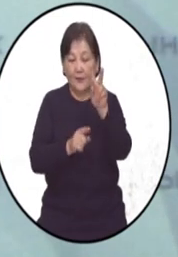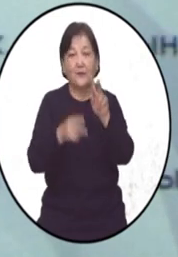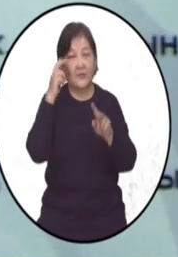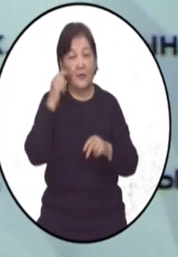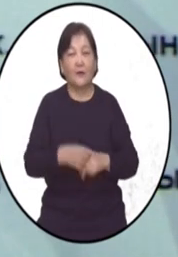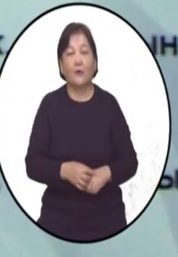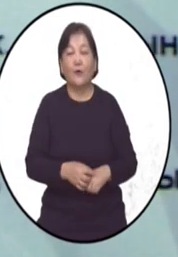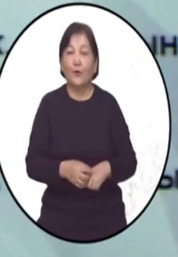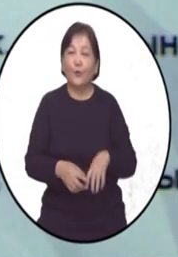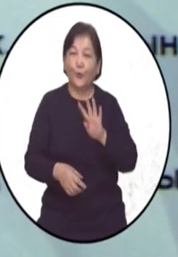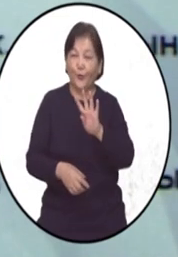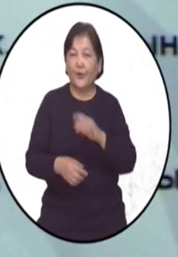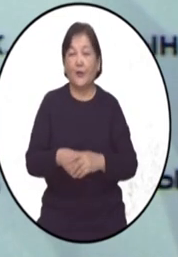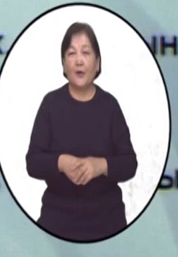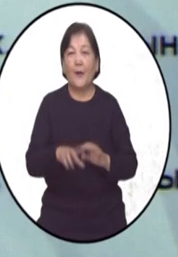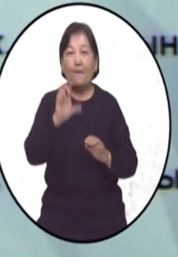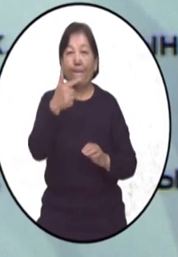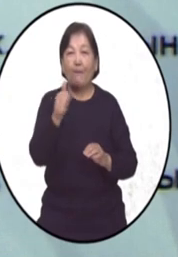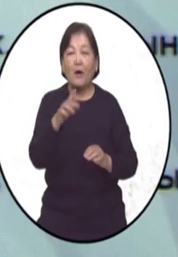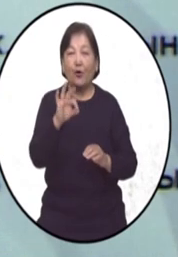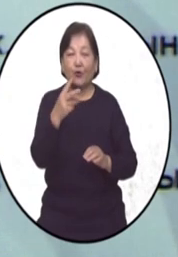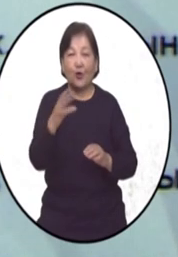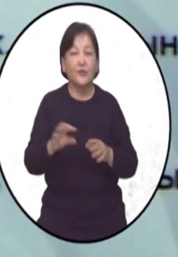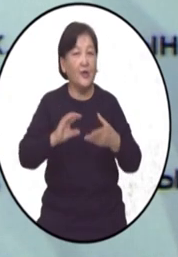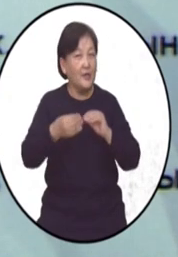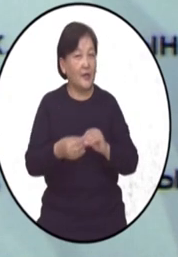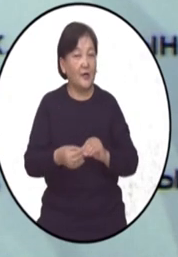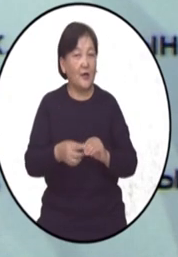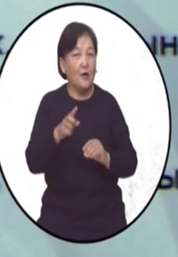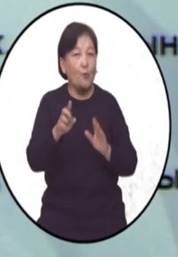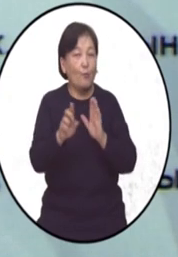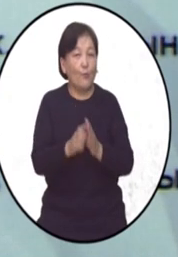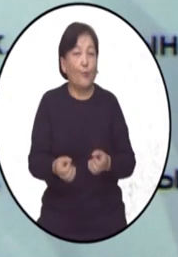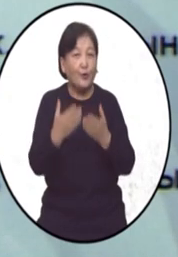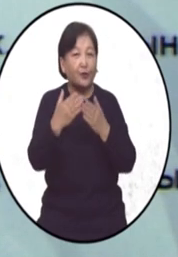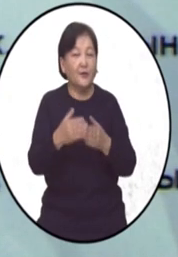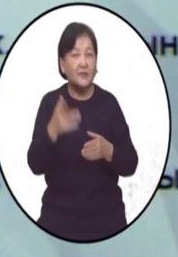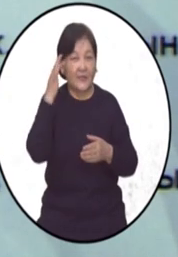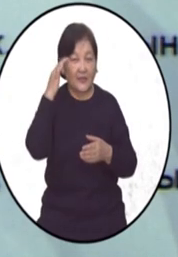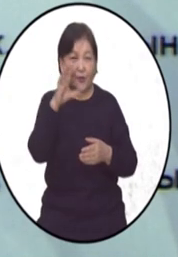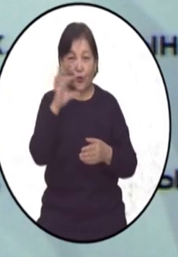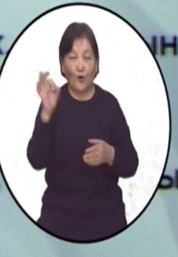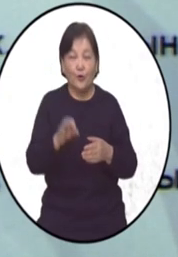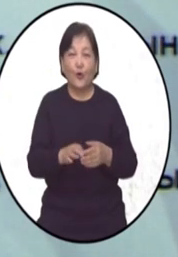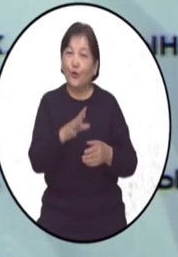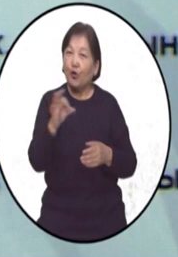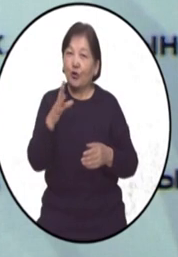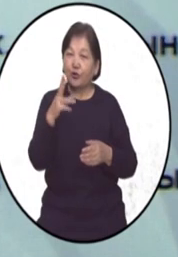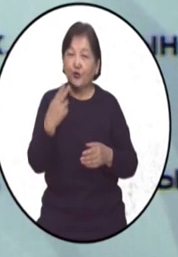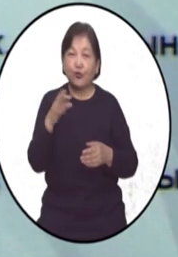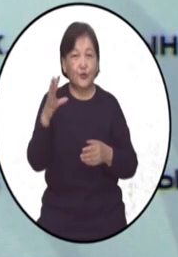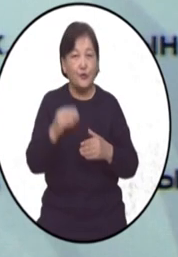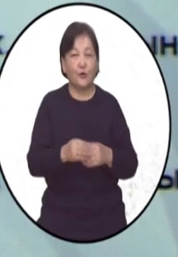За дөрөвдүгээрт нь баг орноос хийгдэж болох сансан тоог тооцоод бүх орны